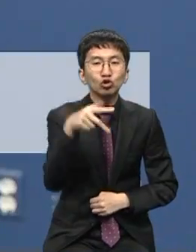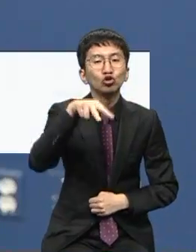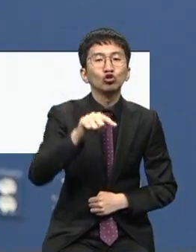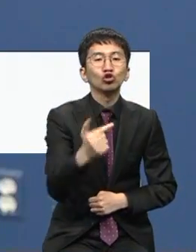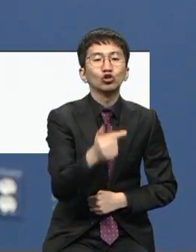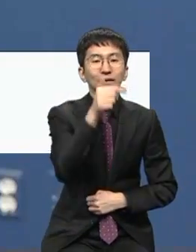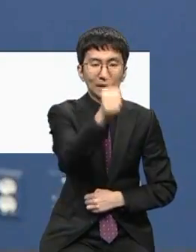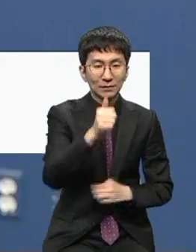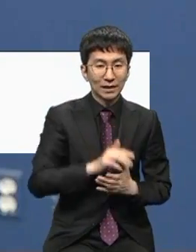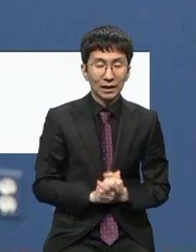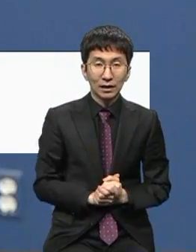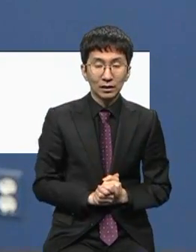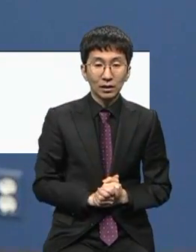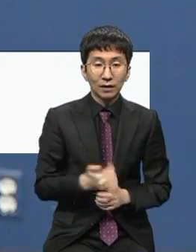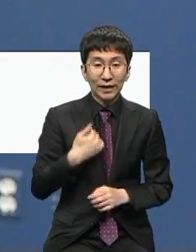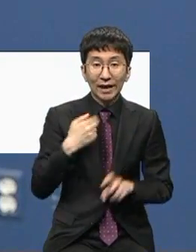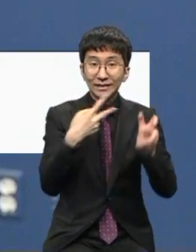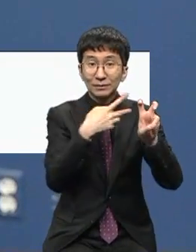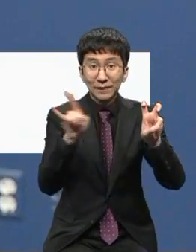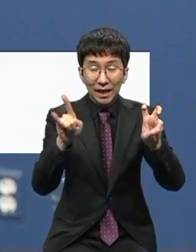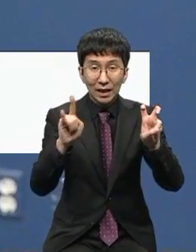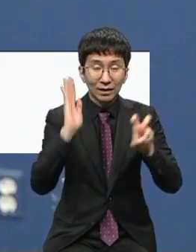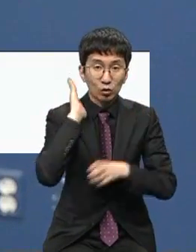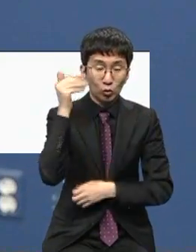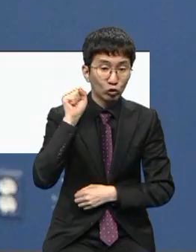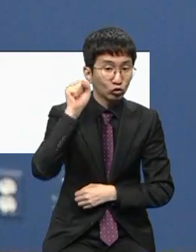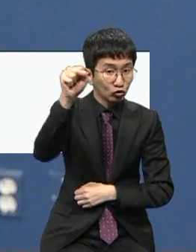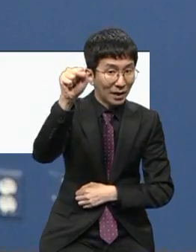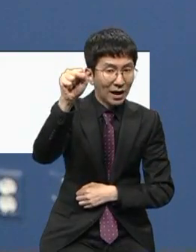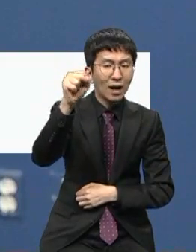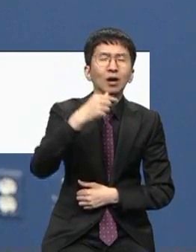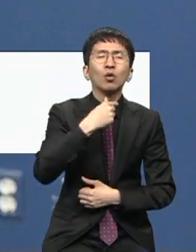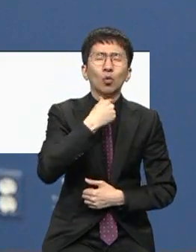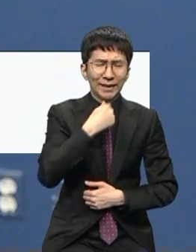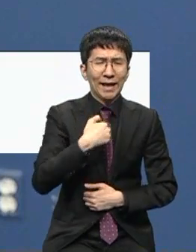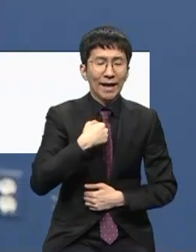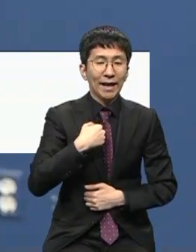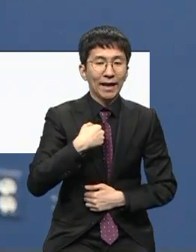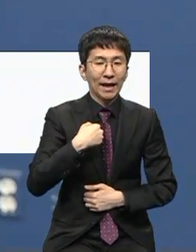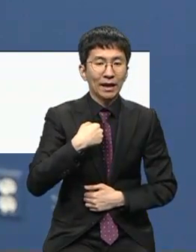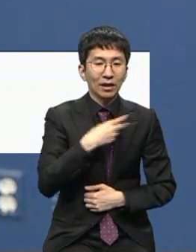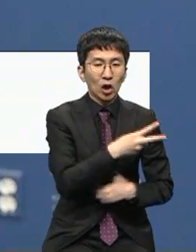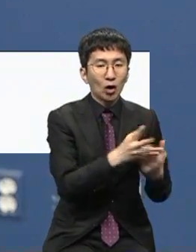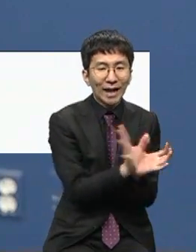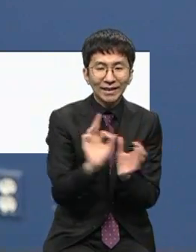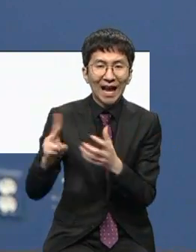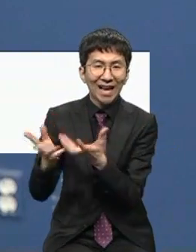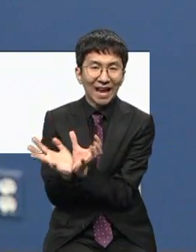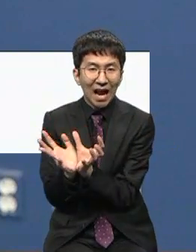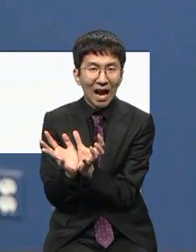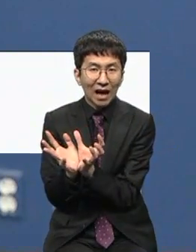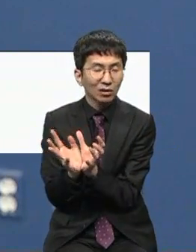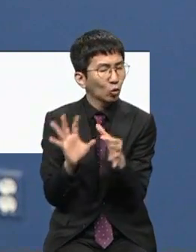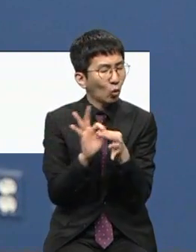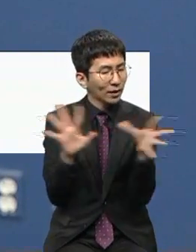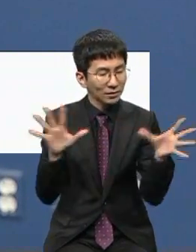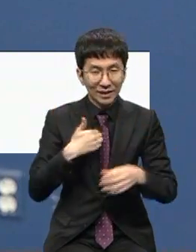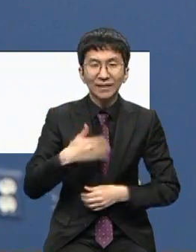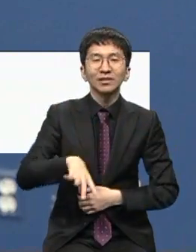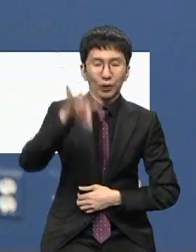제가 20대 대선의 문을 한번 열어보자. 이게 이제 여야를 포함해서